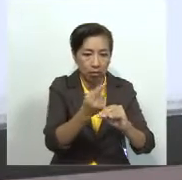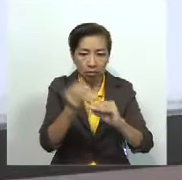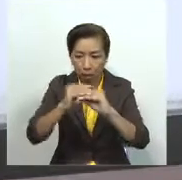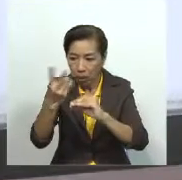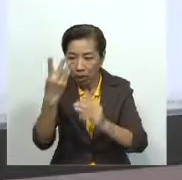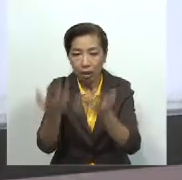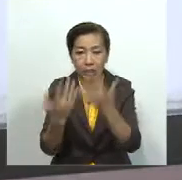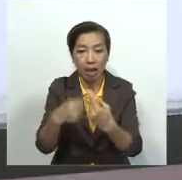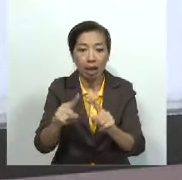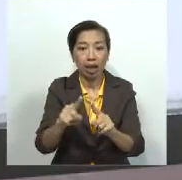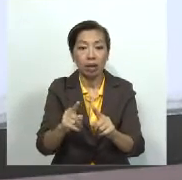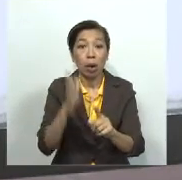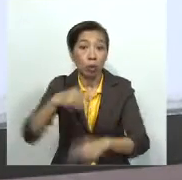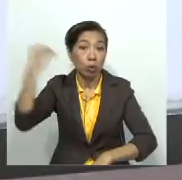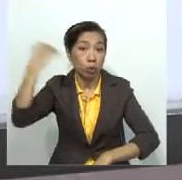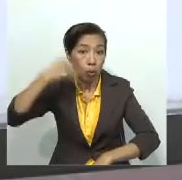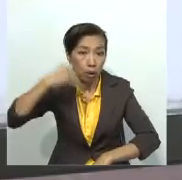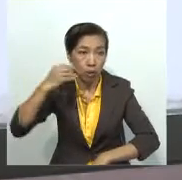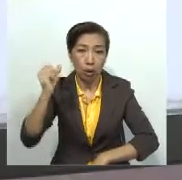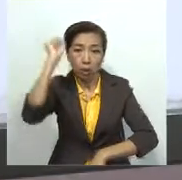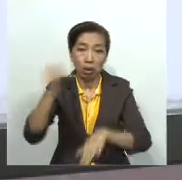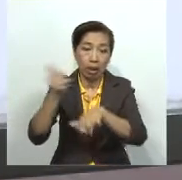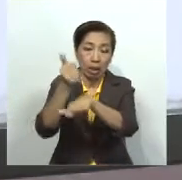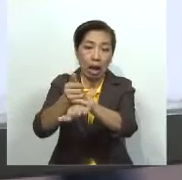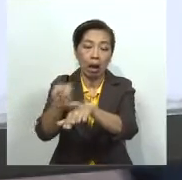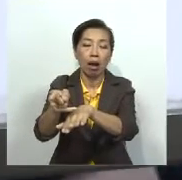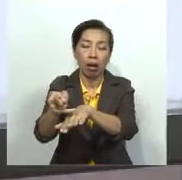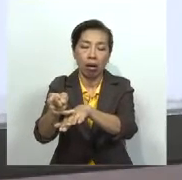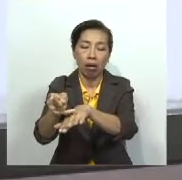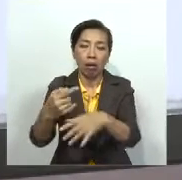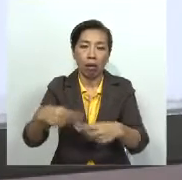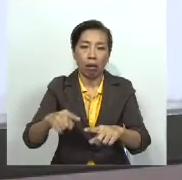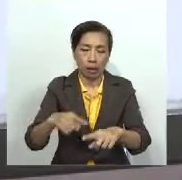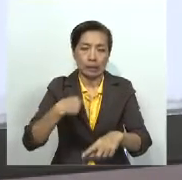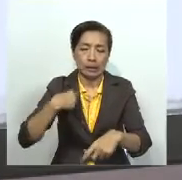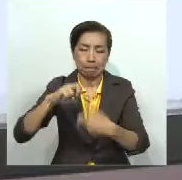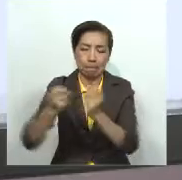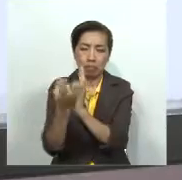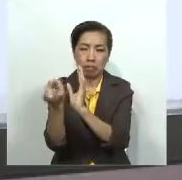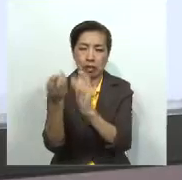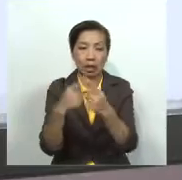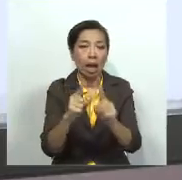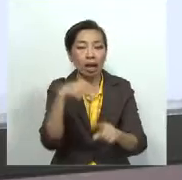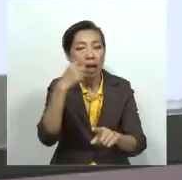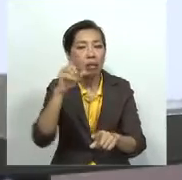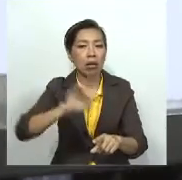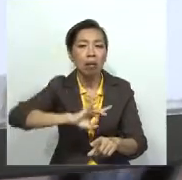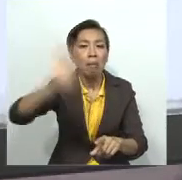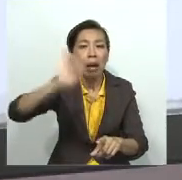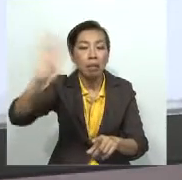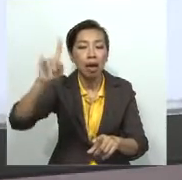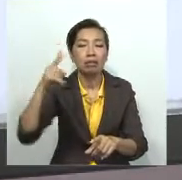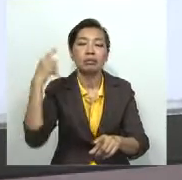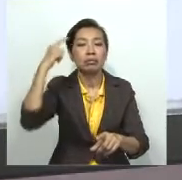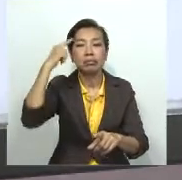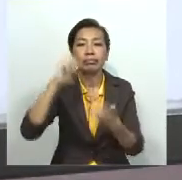มันนานๆขึ้นทีเขาก็ไม่รู้สึกเท่าไหร่มันก็รับได้สำหรับคนที่แบบนานๆขึ้นทีแต่ถ้าเด็กนักเรียนหรืออะไรเงี้ยค่